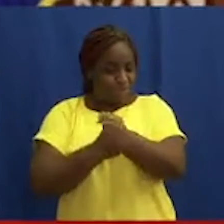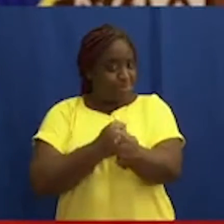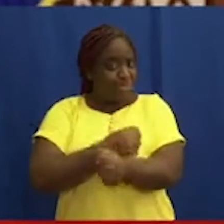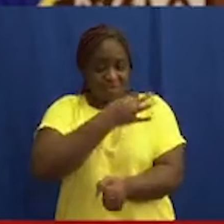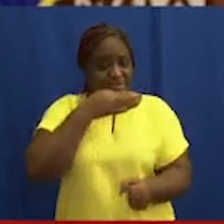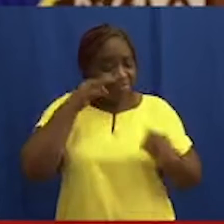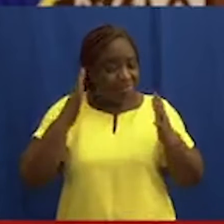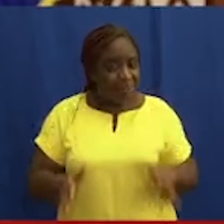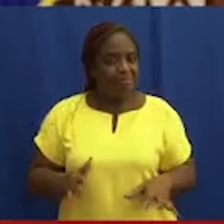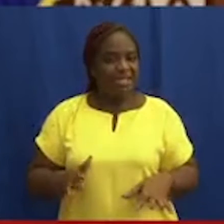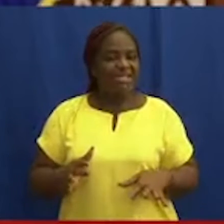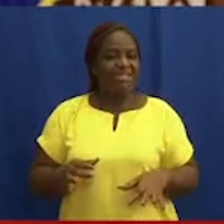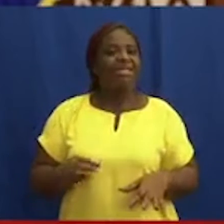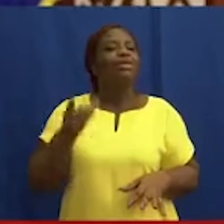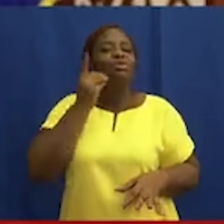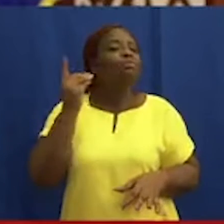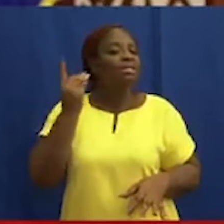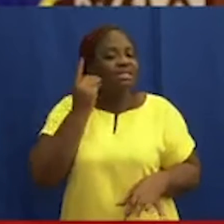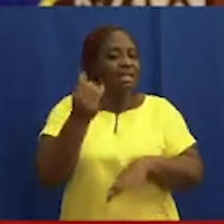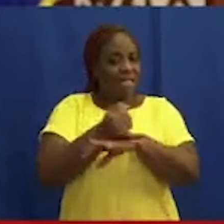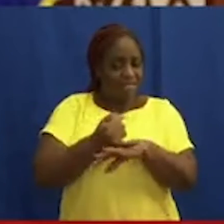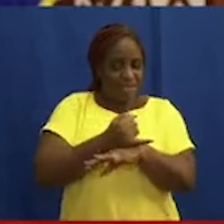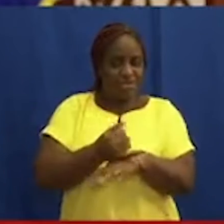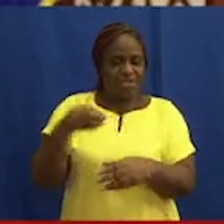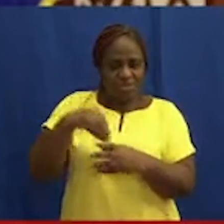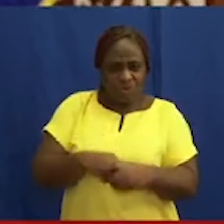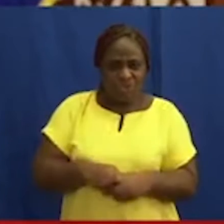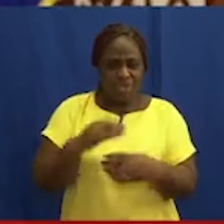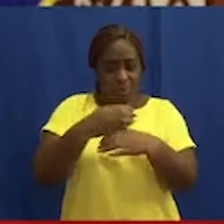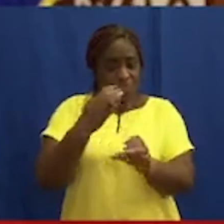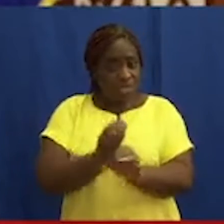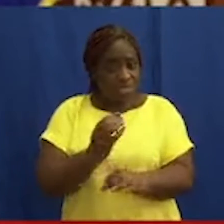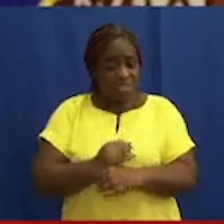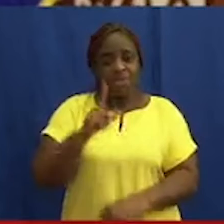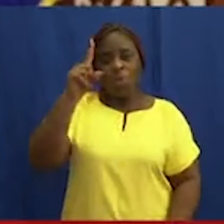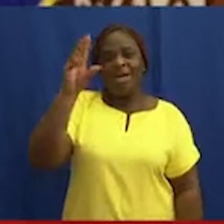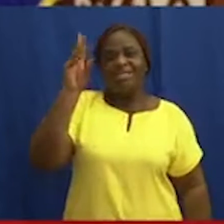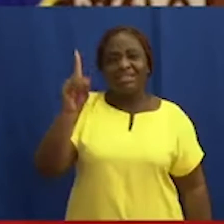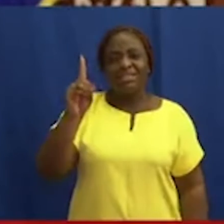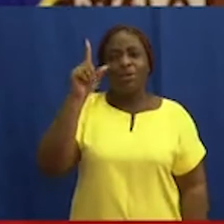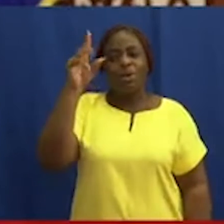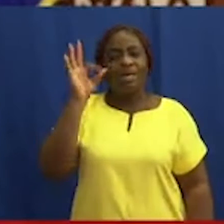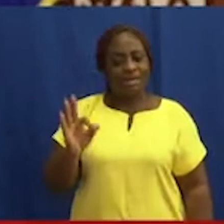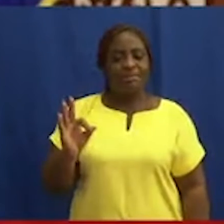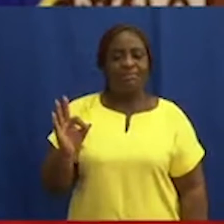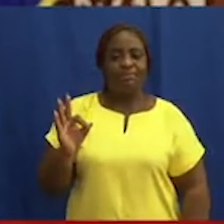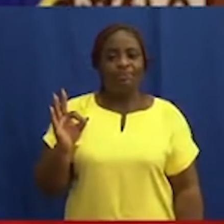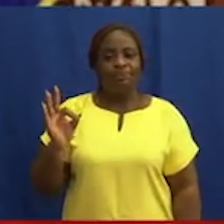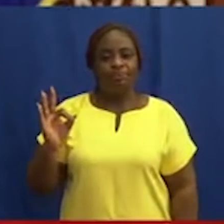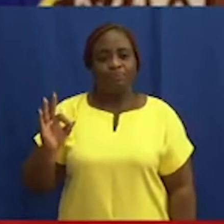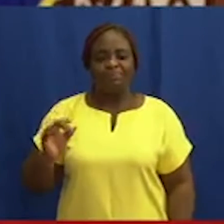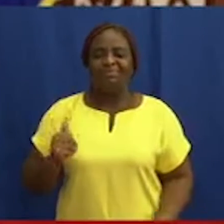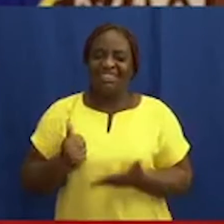WhatsApp wanda watan wasu suka yi rade-rade na cewa gwamnati na shirin rage ainihin